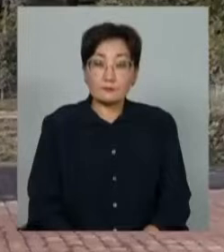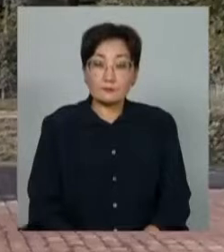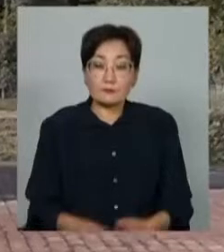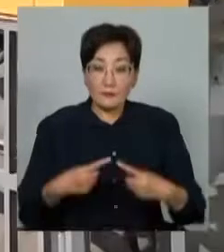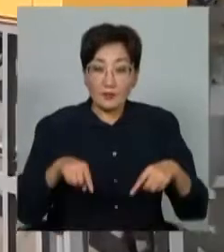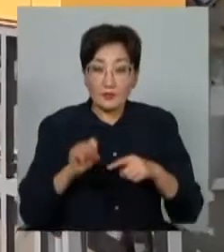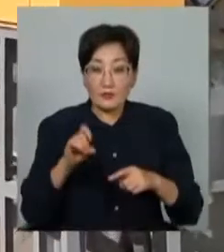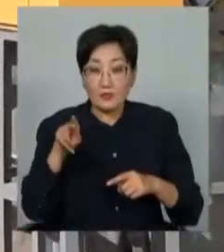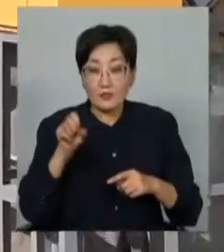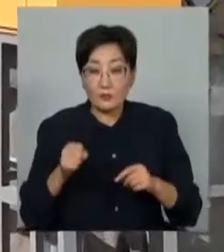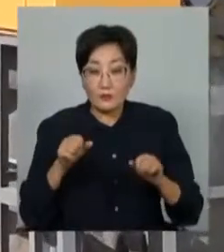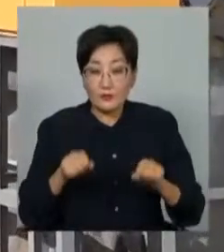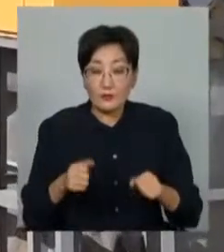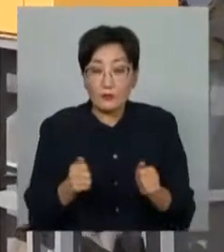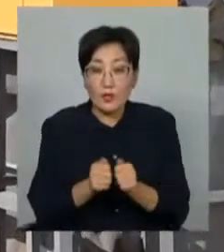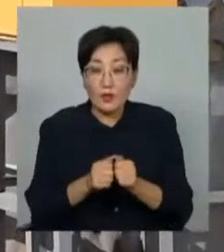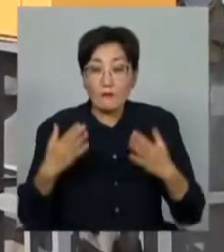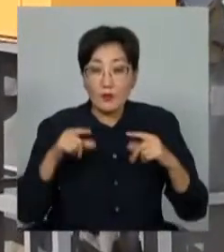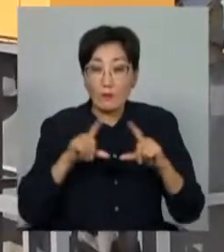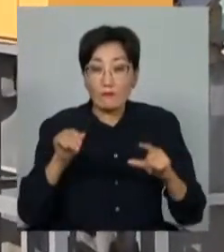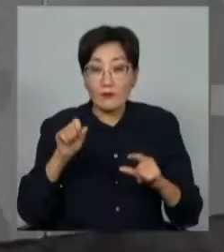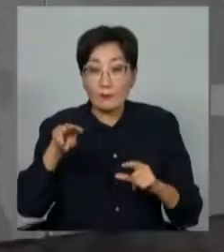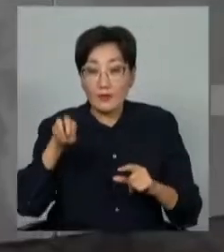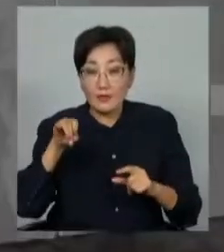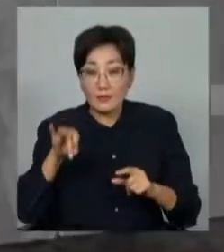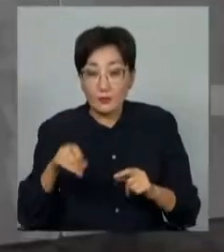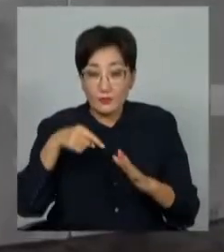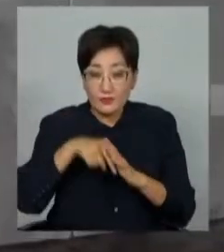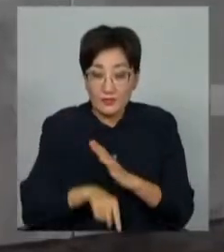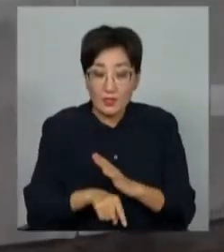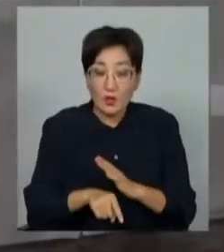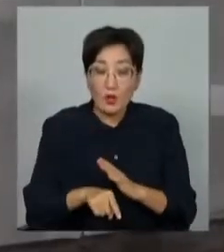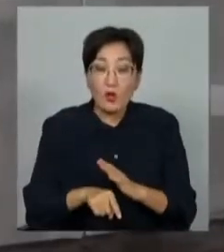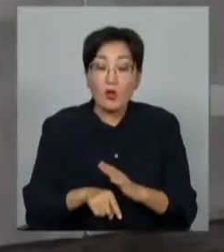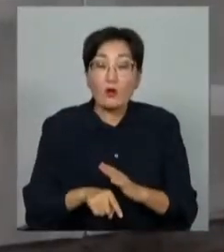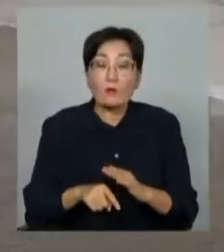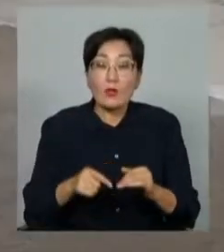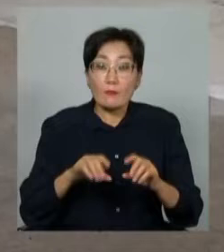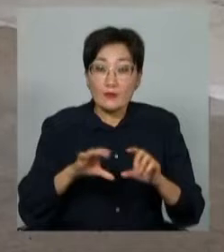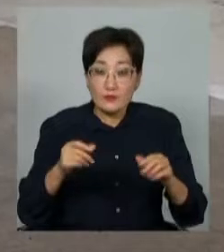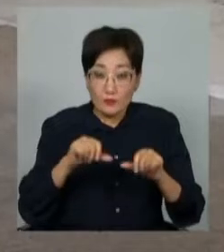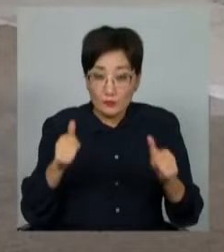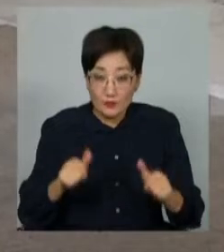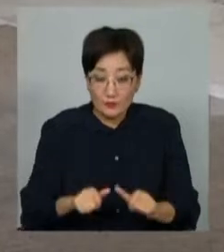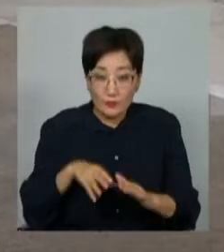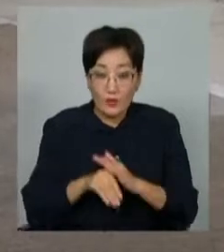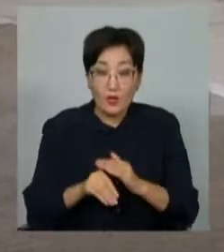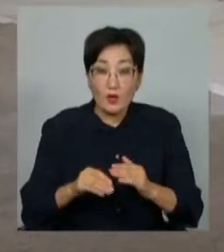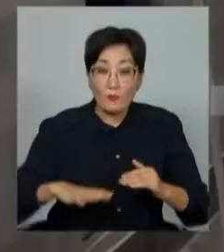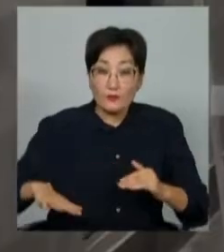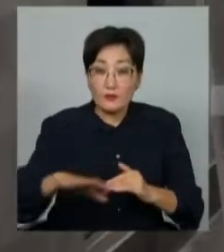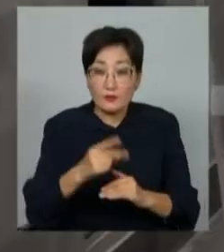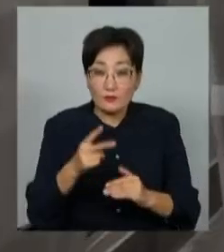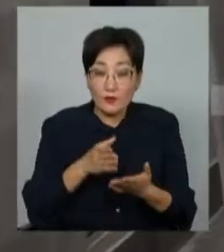Станция Сыраарка, расположенная рядом с парком Фэмили, относится к виду глубокого заложения пилонного типа. Она состоит из вестибюля и